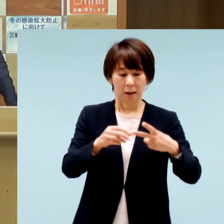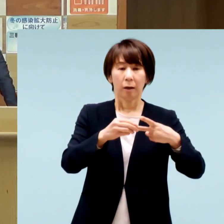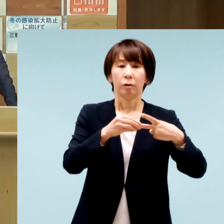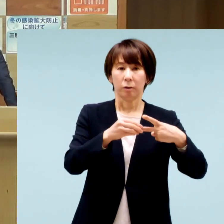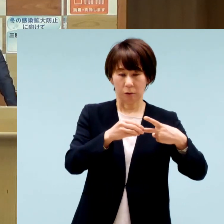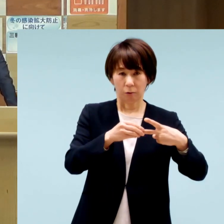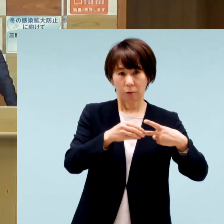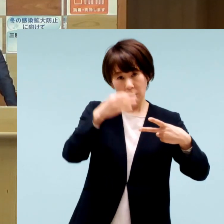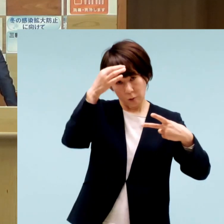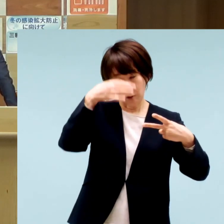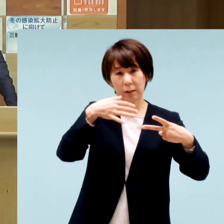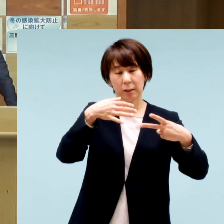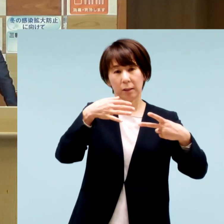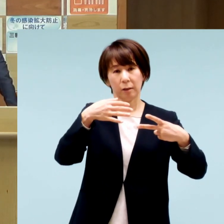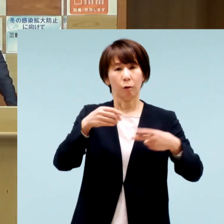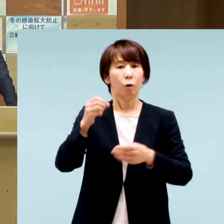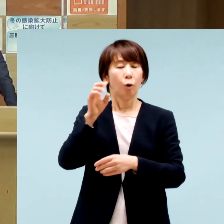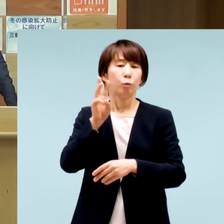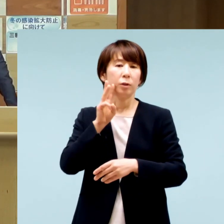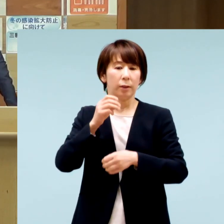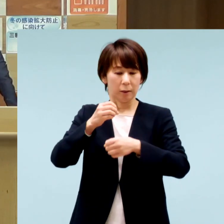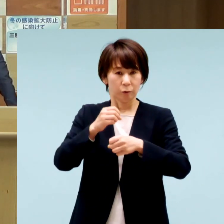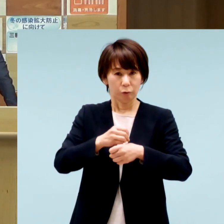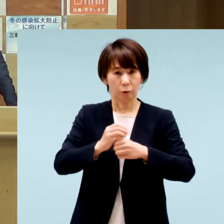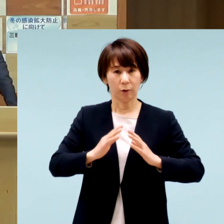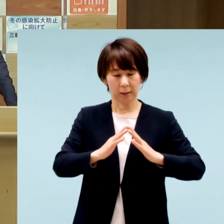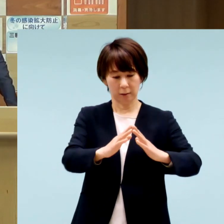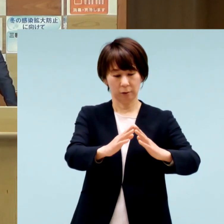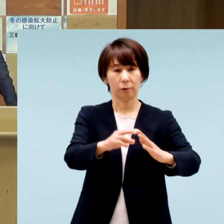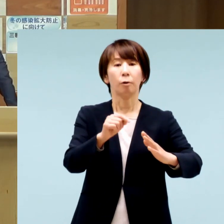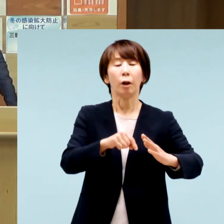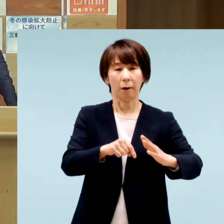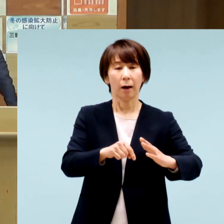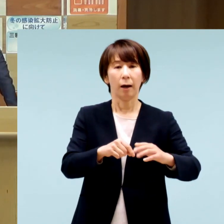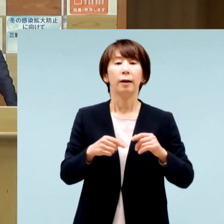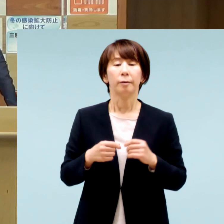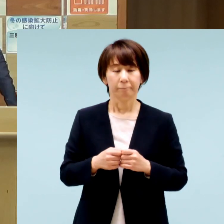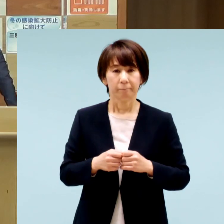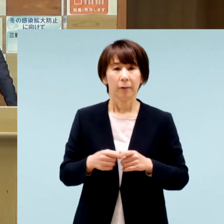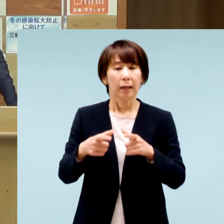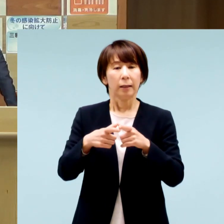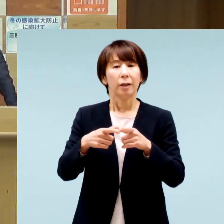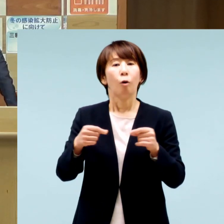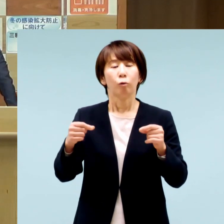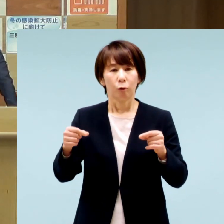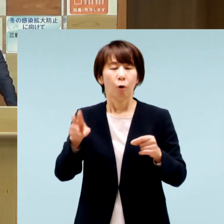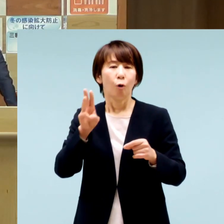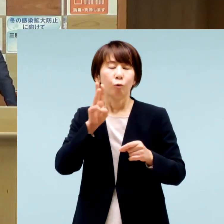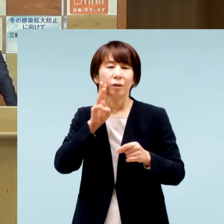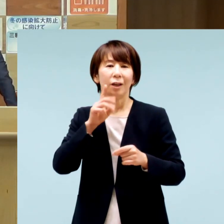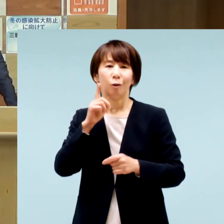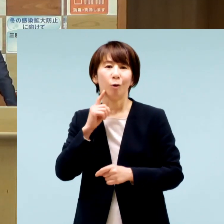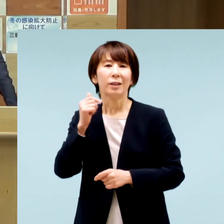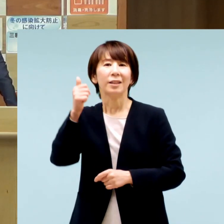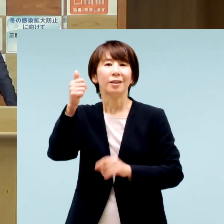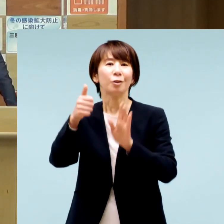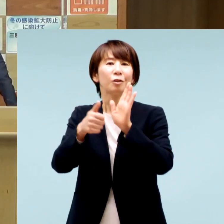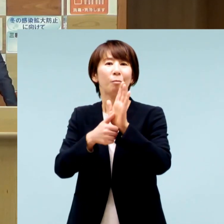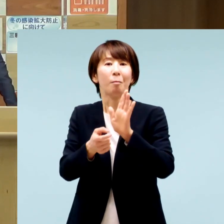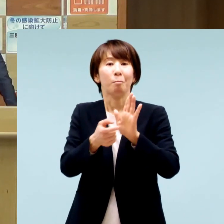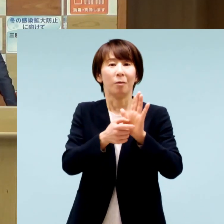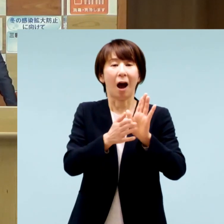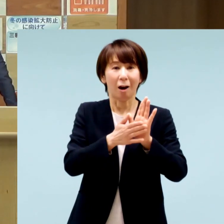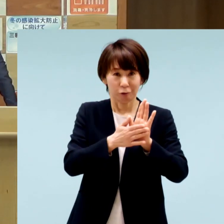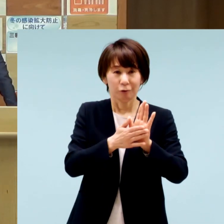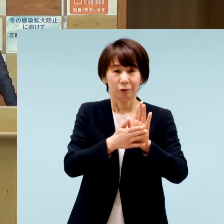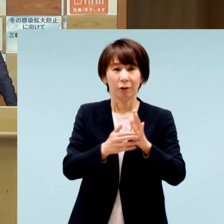設でありますけれども、まあ、日本のウイスキーの父と呼ばれる、竹鶴正孝が